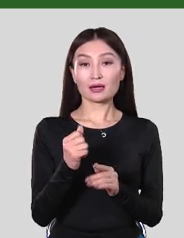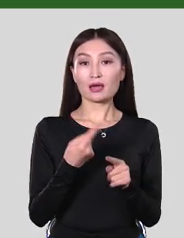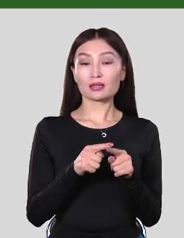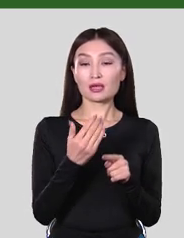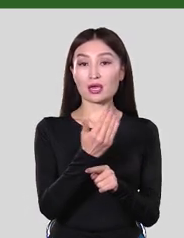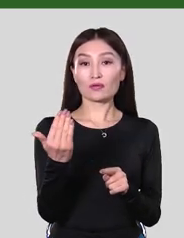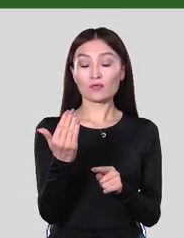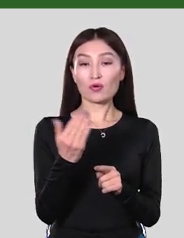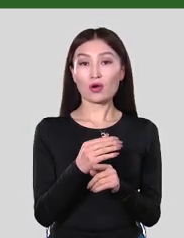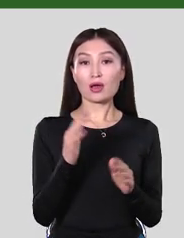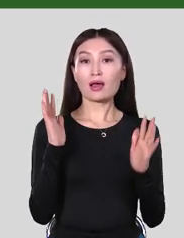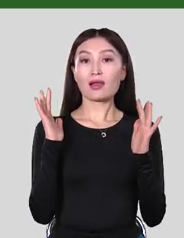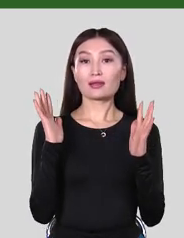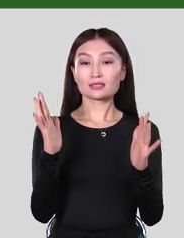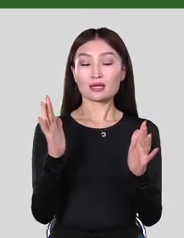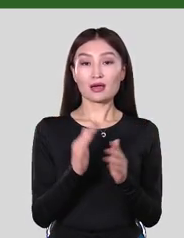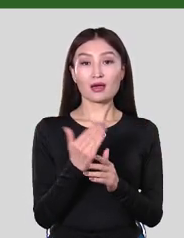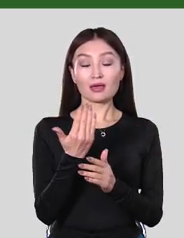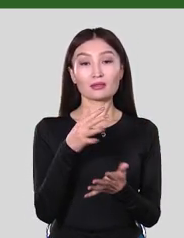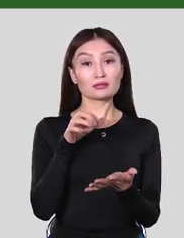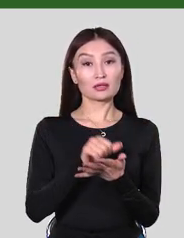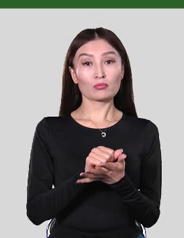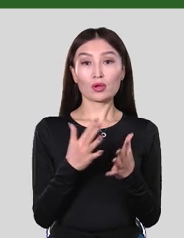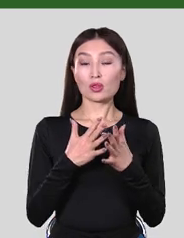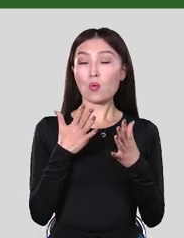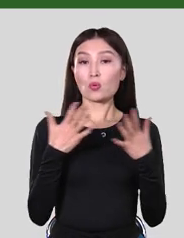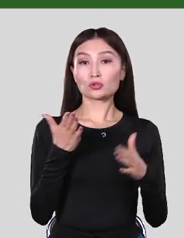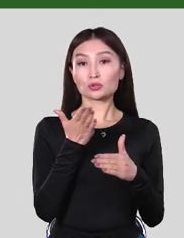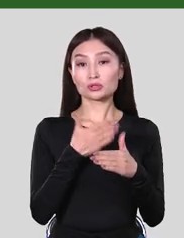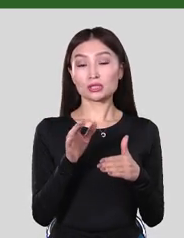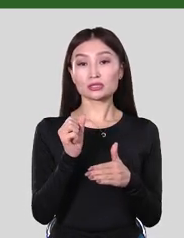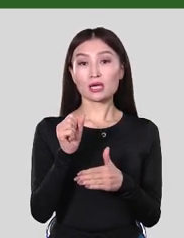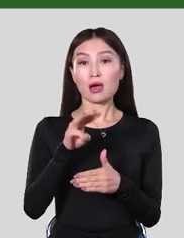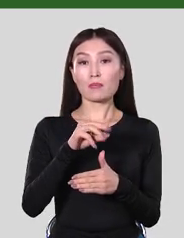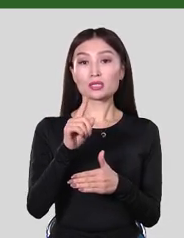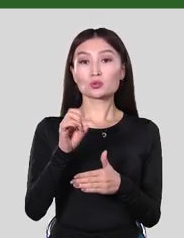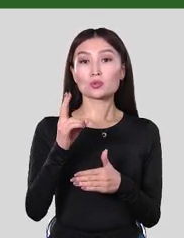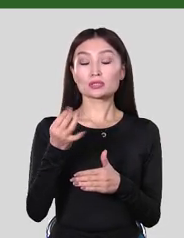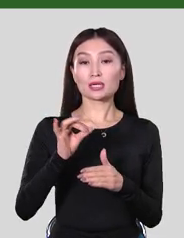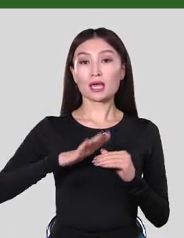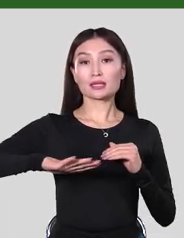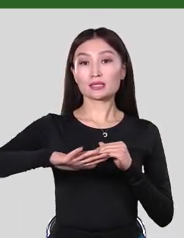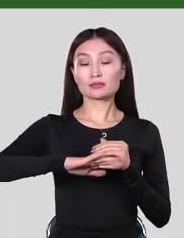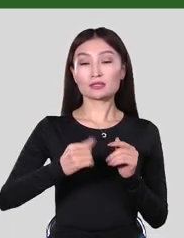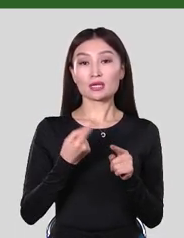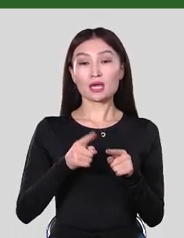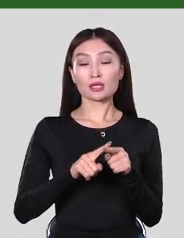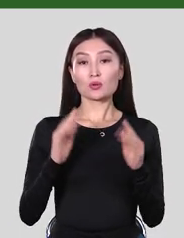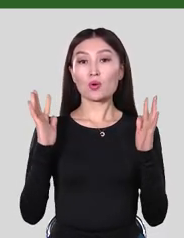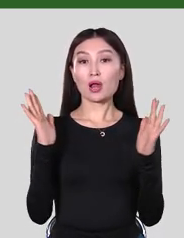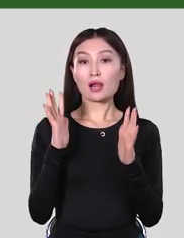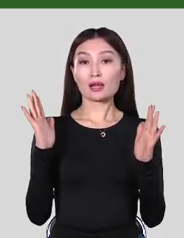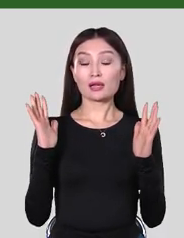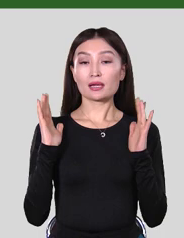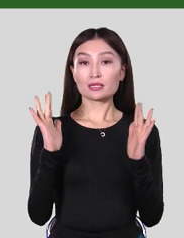его экваториальные леса. Они занимают большую часть амазонской низменности. Всю эту лесную